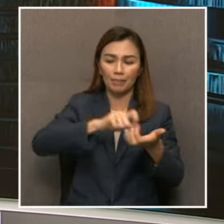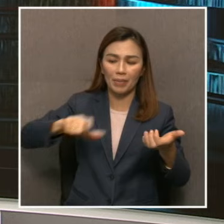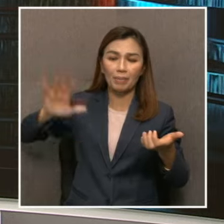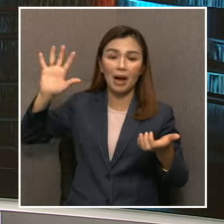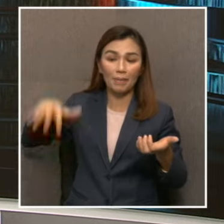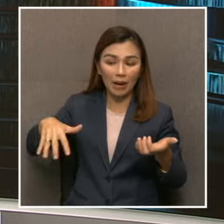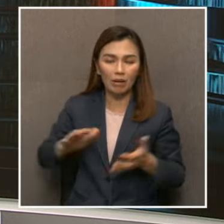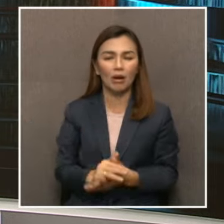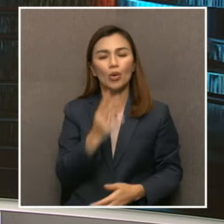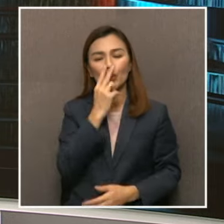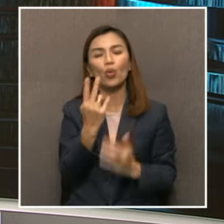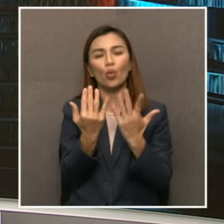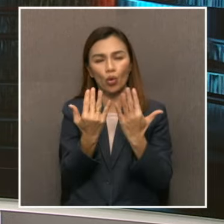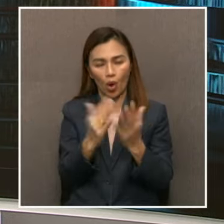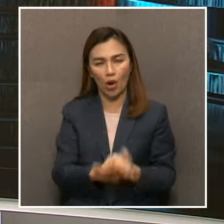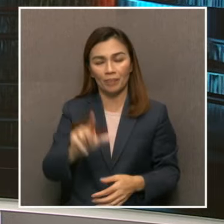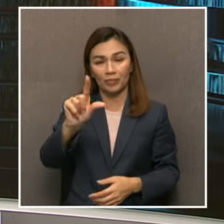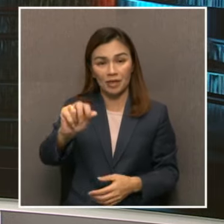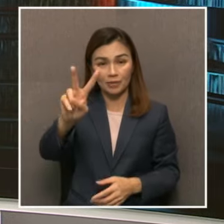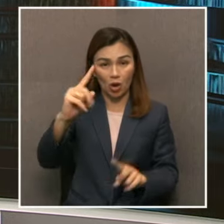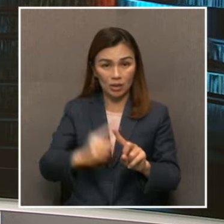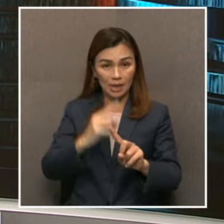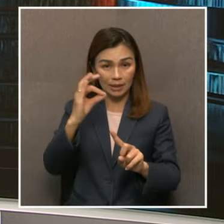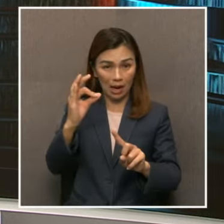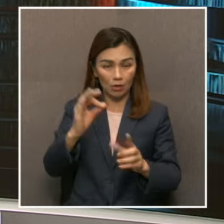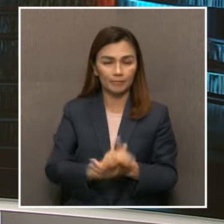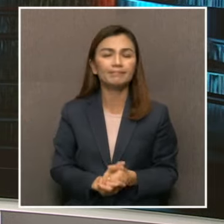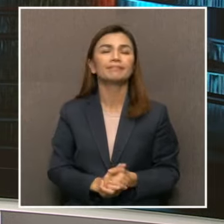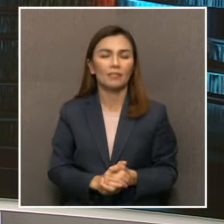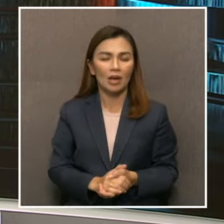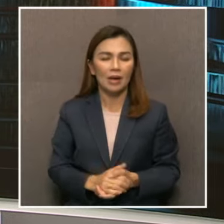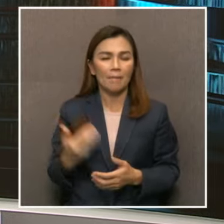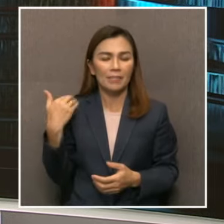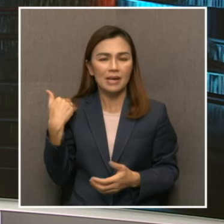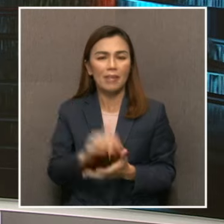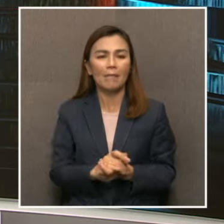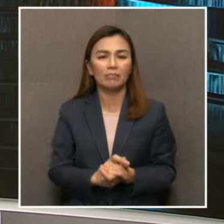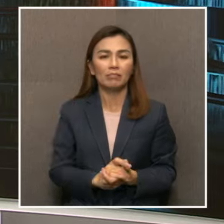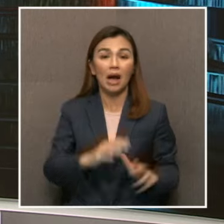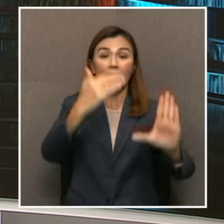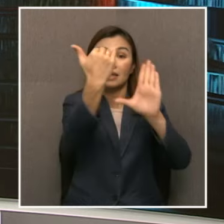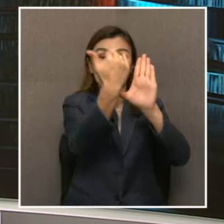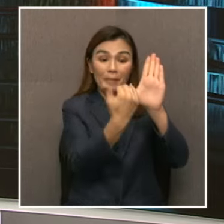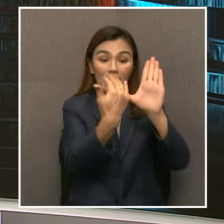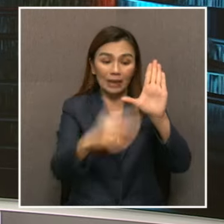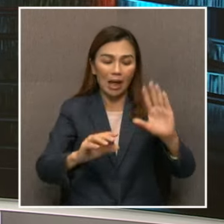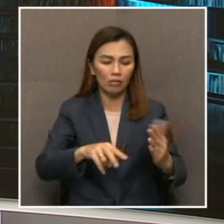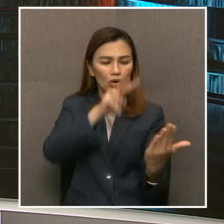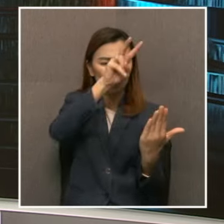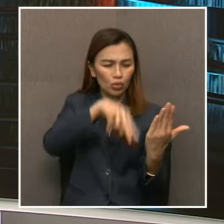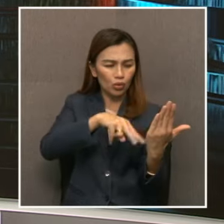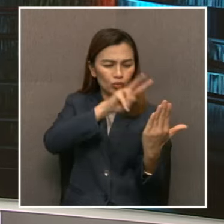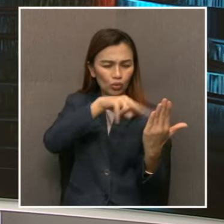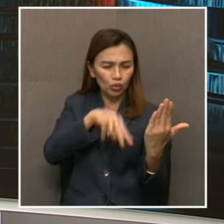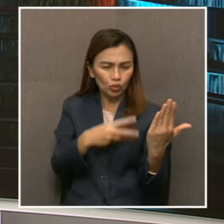ยวรอติดตามกันแต่22กันยายนเนี่ยนะครับหลังจากที่เขามีการตรวจสอบคุณสมบัติของผู้ที่ลงทะเบียนผ่านแอปพลิเคชันทางรัฐเรียบร้อยแล้ว